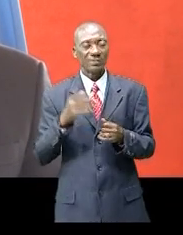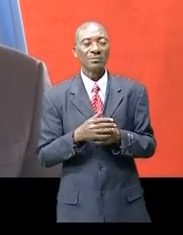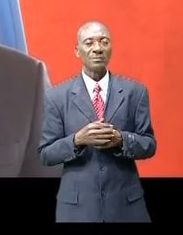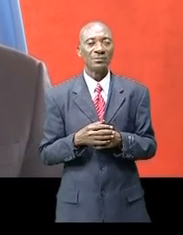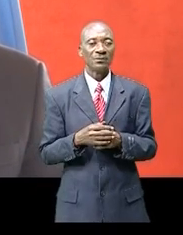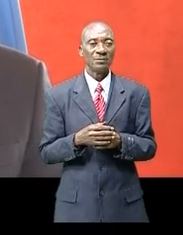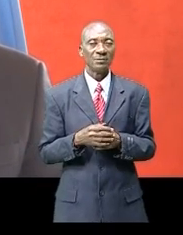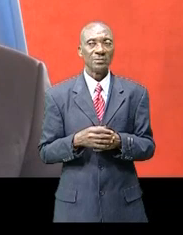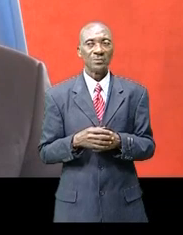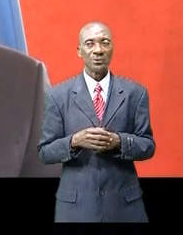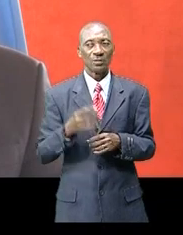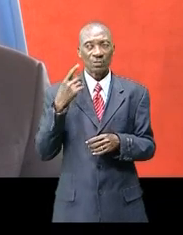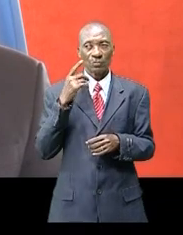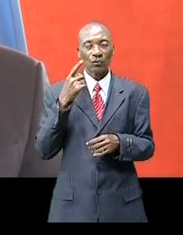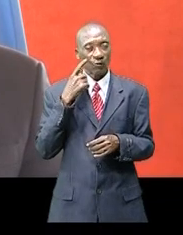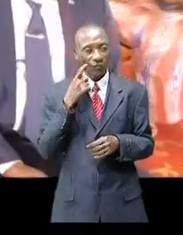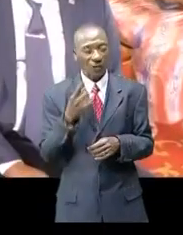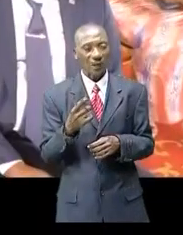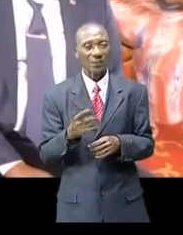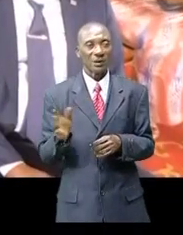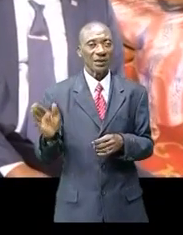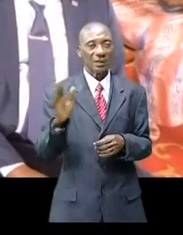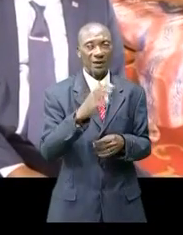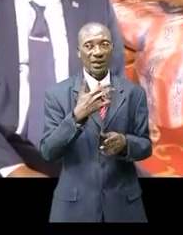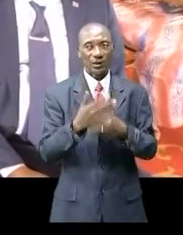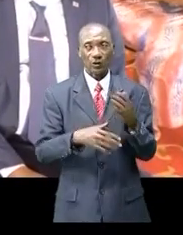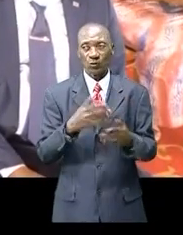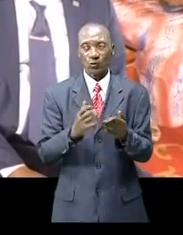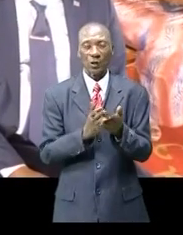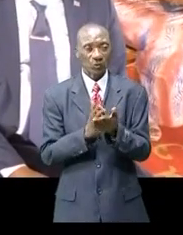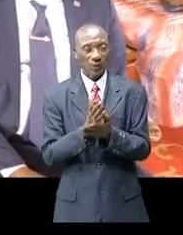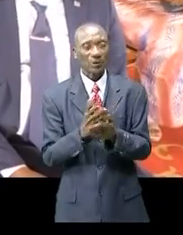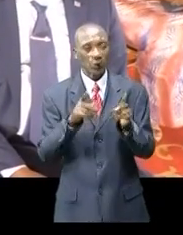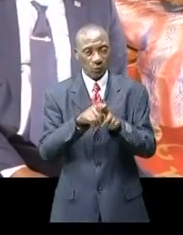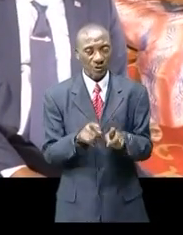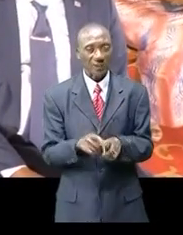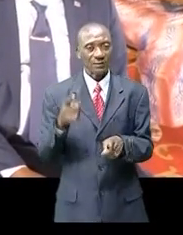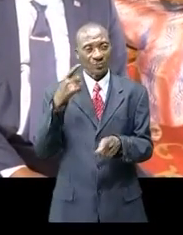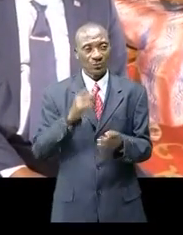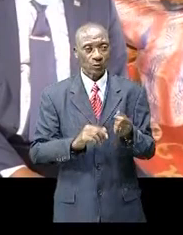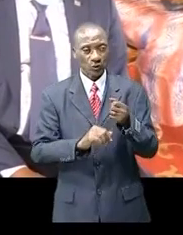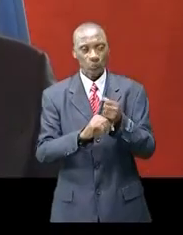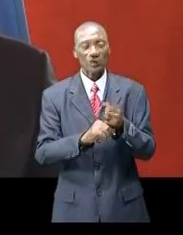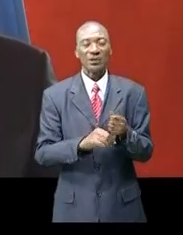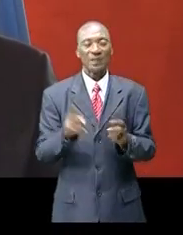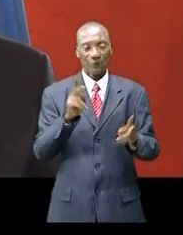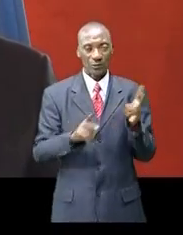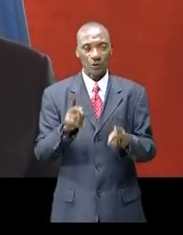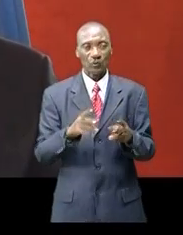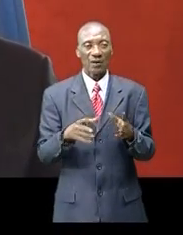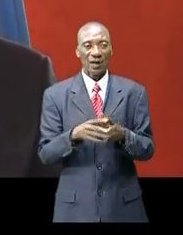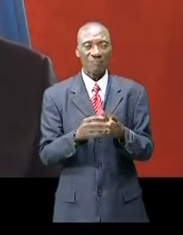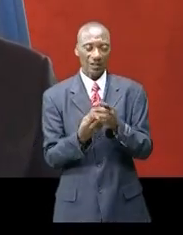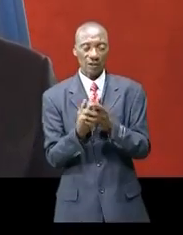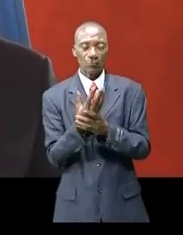de leurs attentes légitimes, y compris celles de sa population. Veut des produits de bonne qualité. Conscient